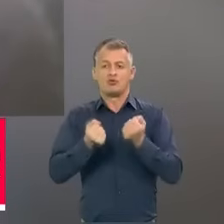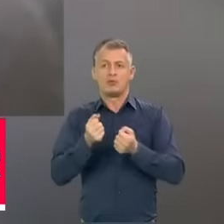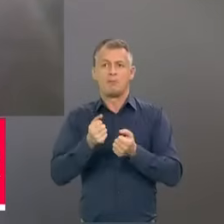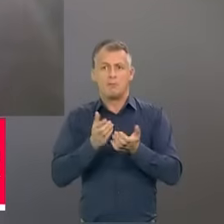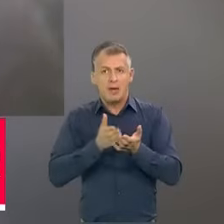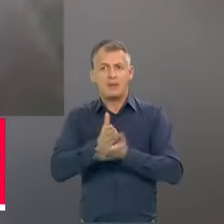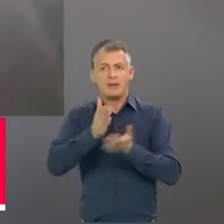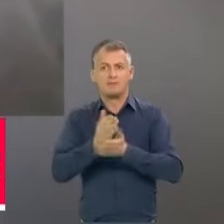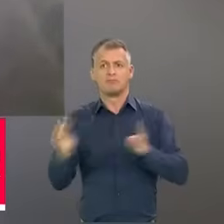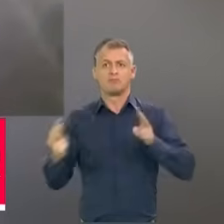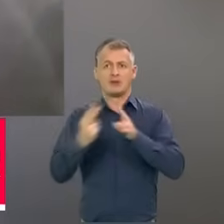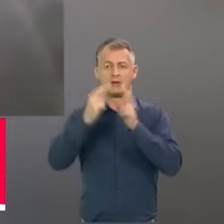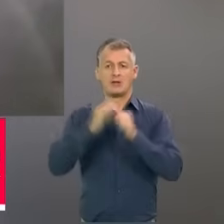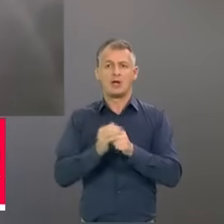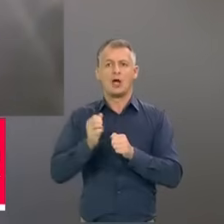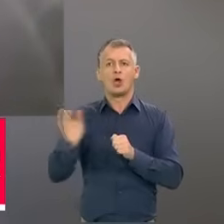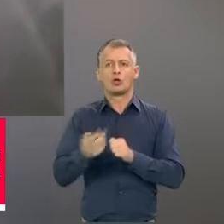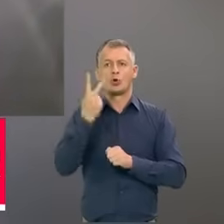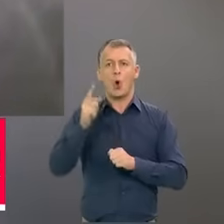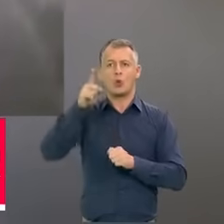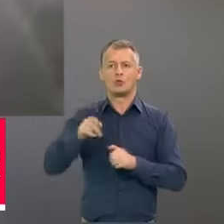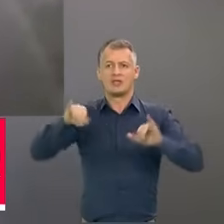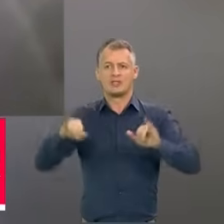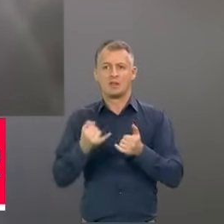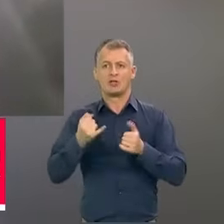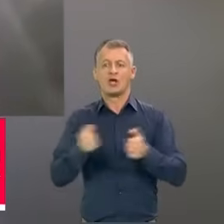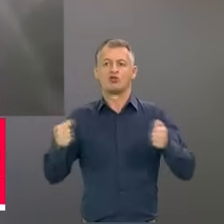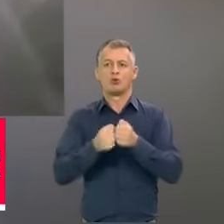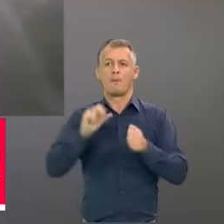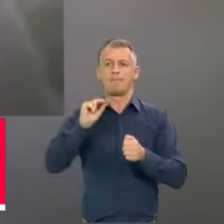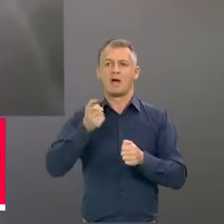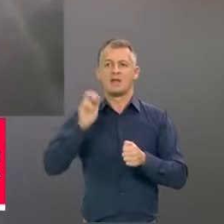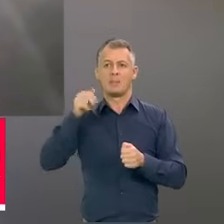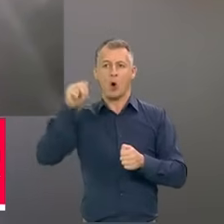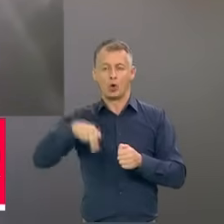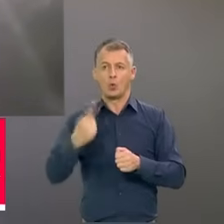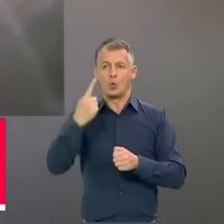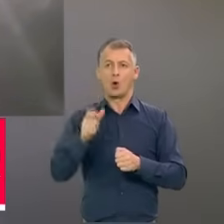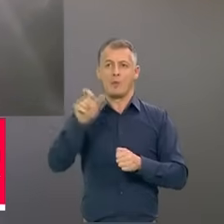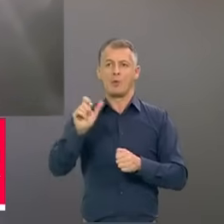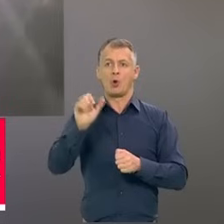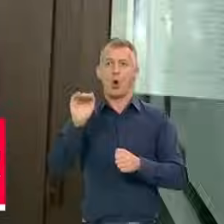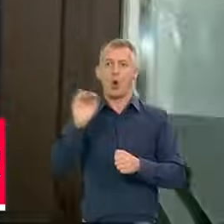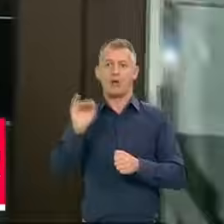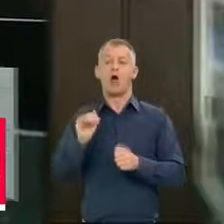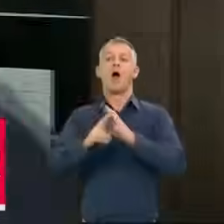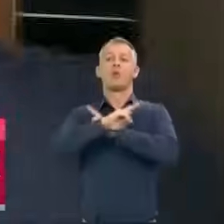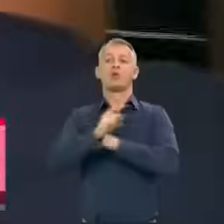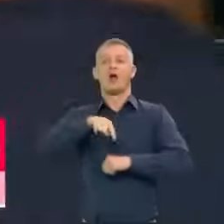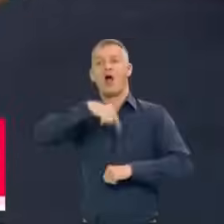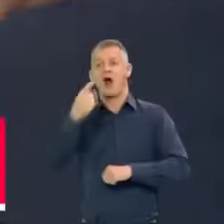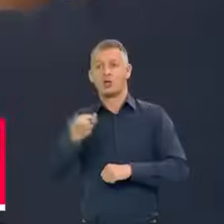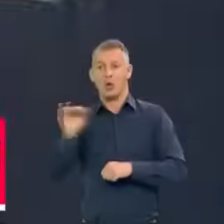trecut aproape două luni de la tragedia din Pantelimon unde un copil și a pierdut viața și un altul a rămas cu sechele pe viață tânărul de